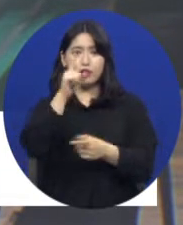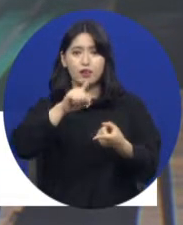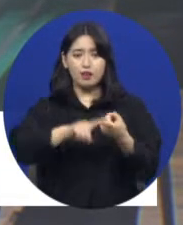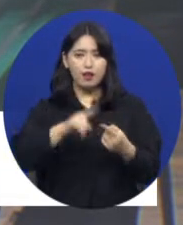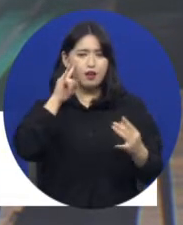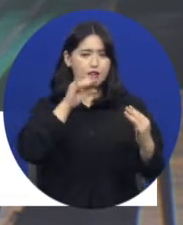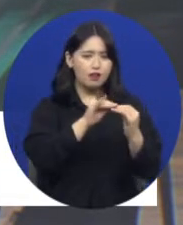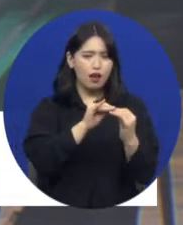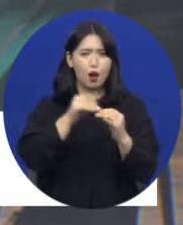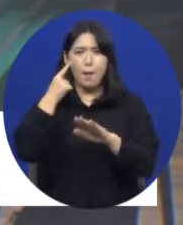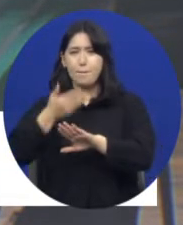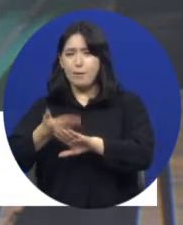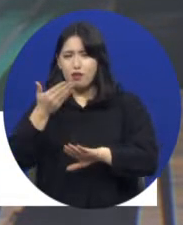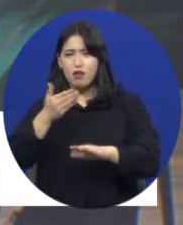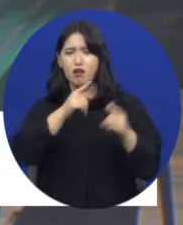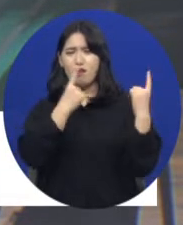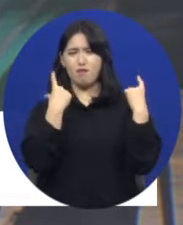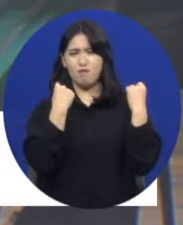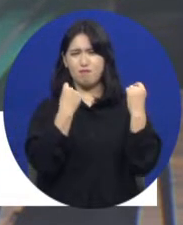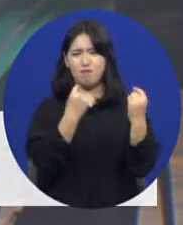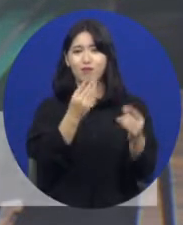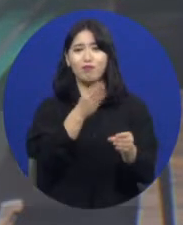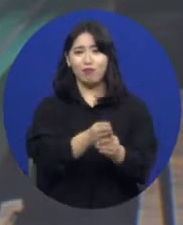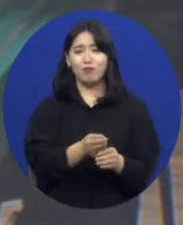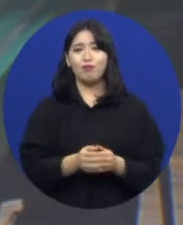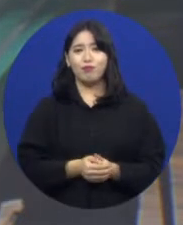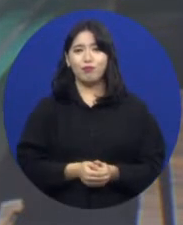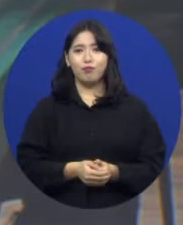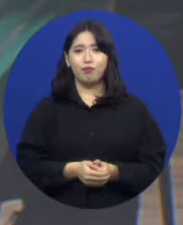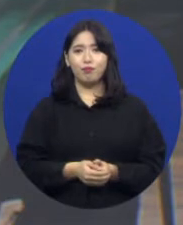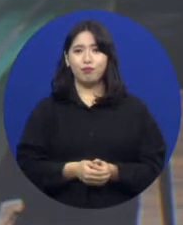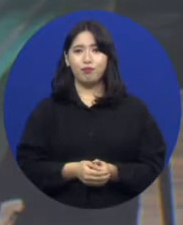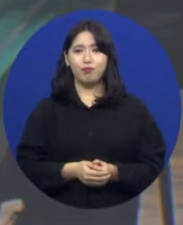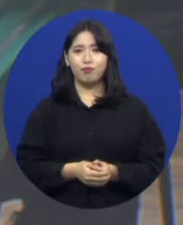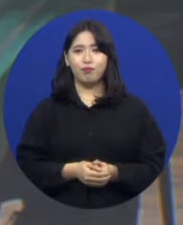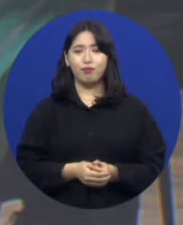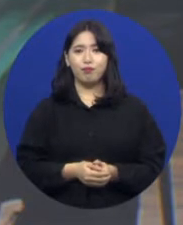찬반 이 평행선을 살렸습니다 박성 동 기자의 보돕니다